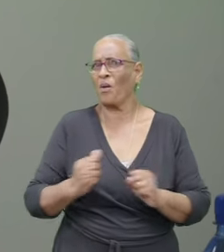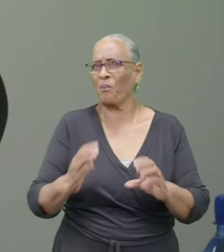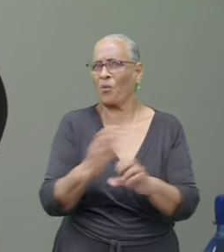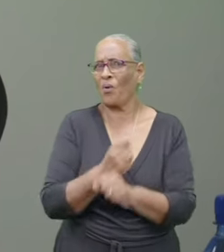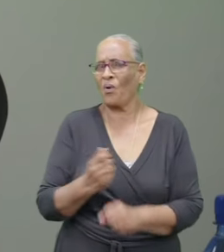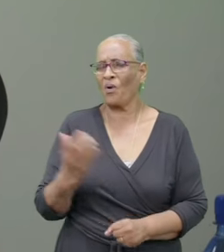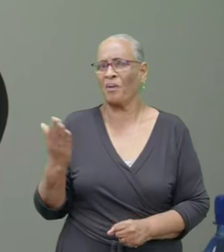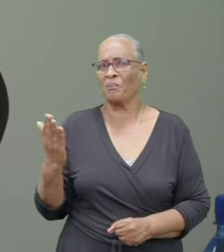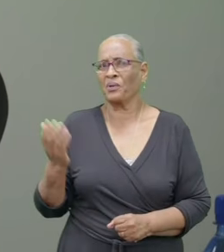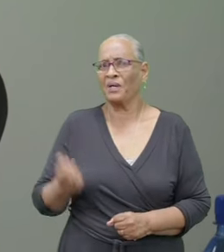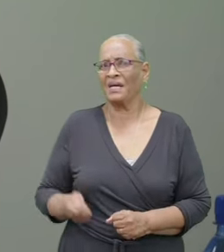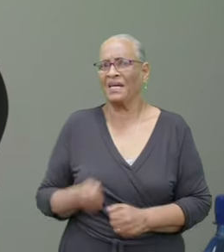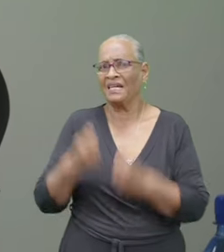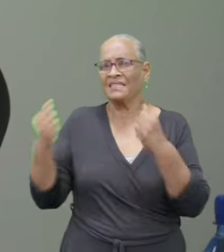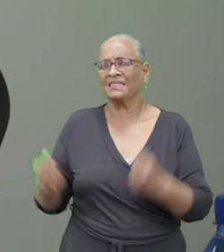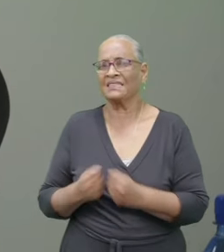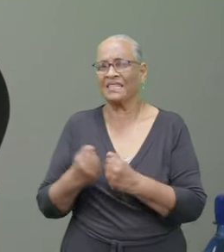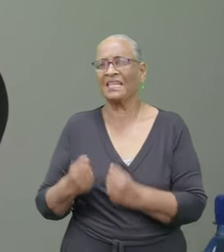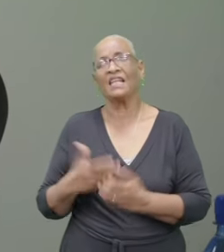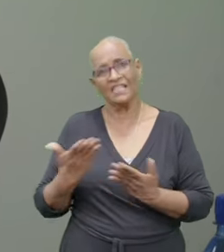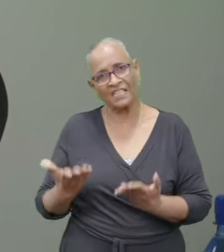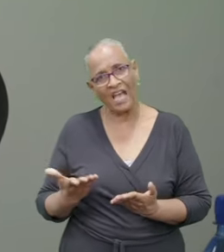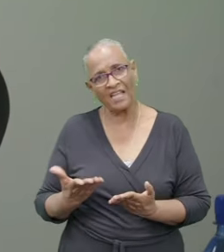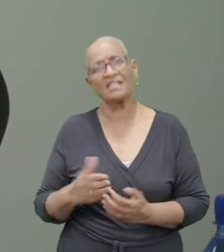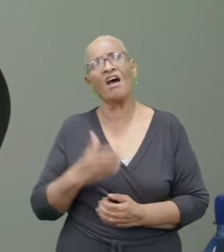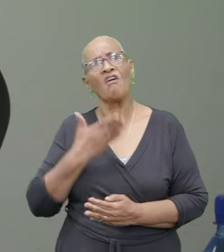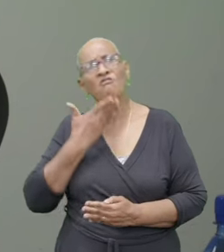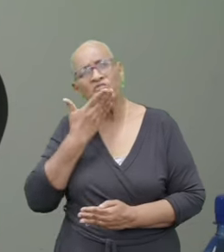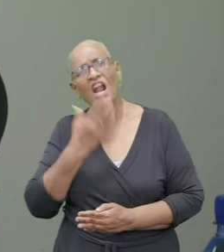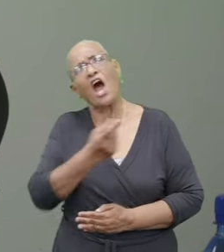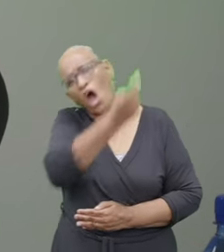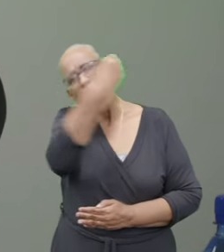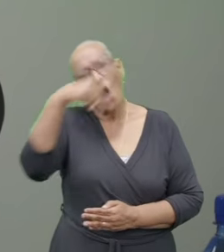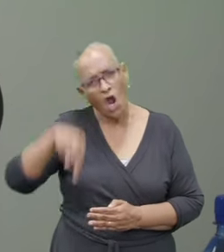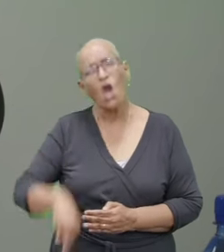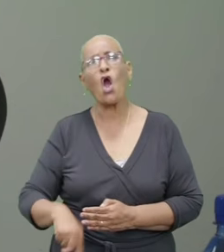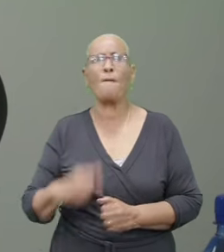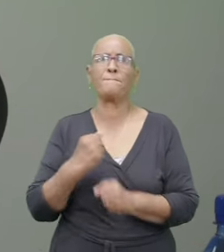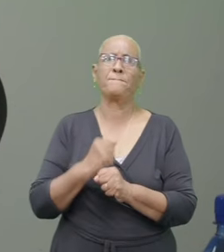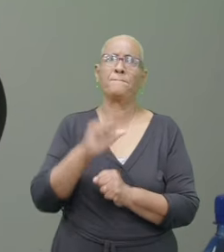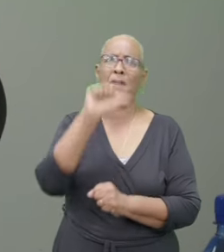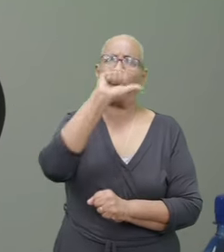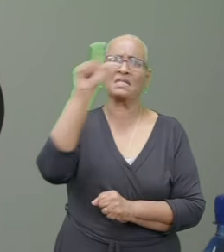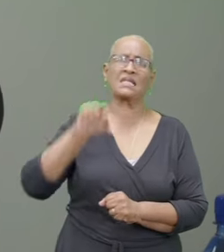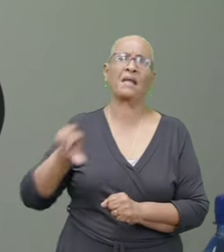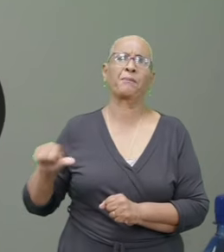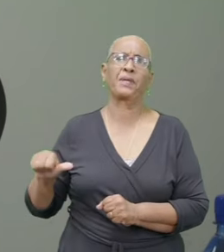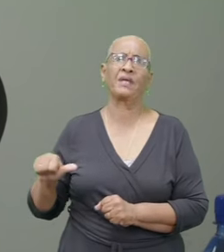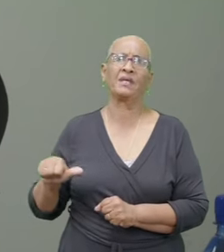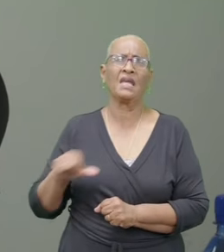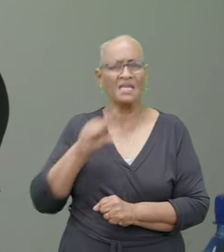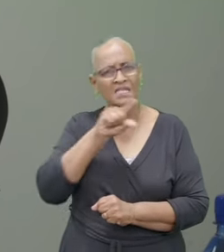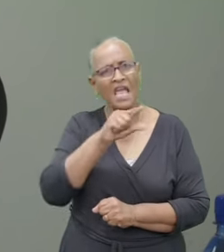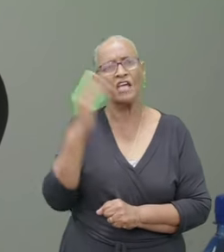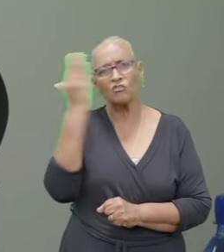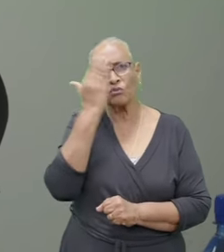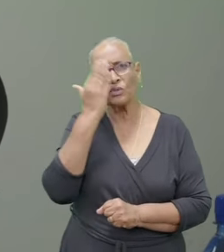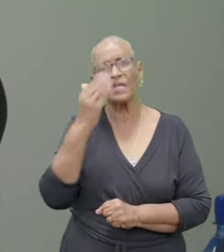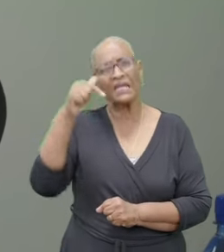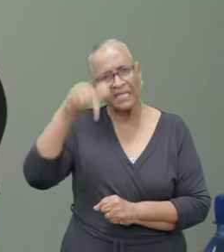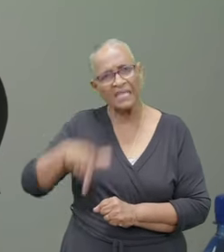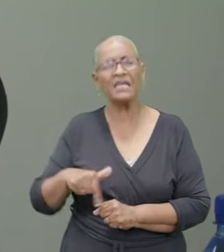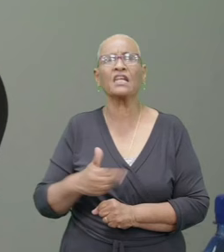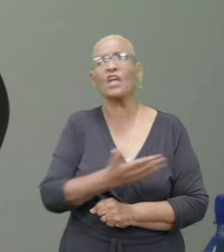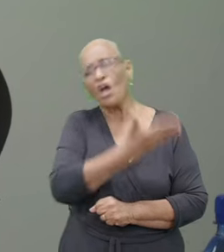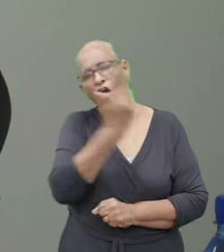direct ingezet kunnen worden. Dat je dus die vraagt van hier, kan je ondersteunen, zodat we verder kunnen gaan met de zorg en ons de ruimte geven